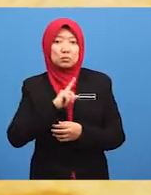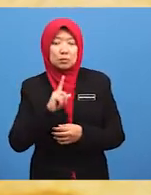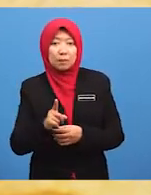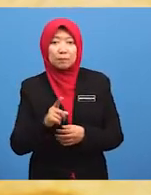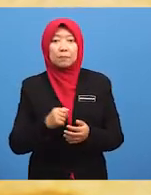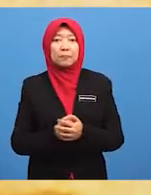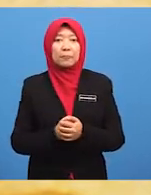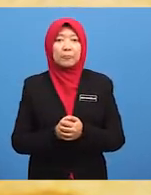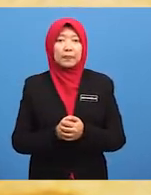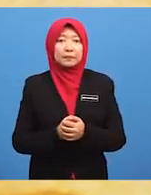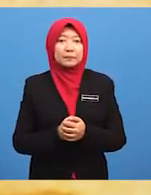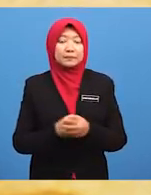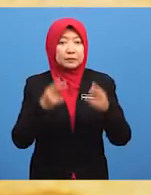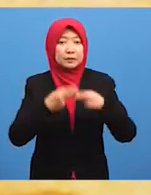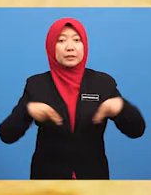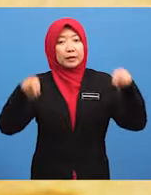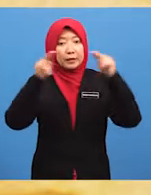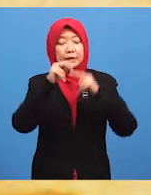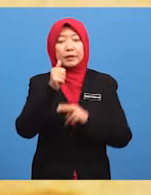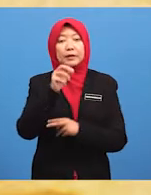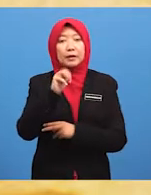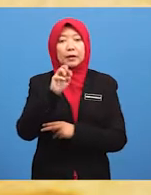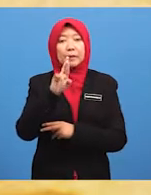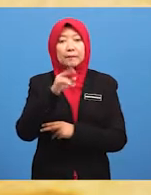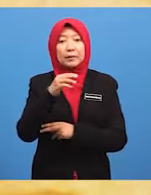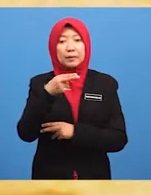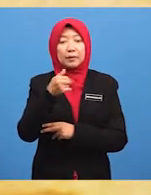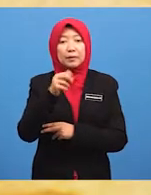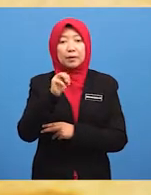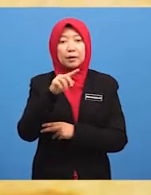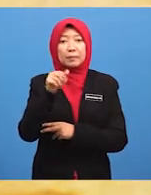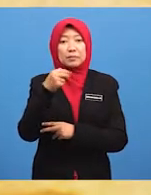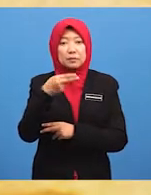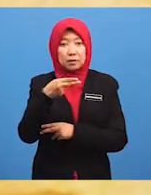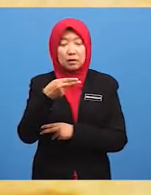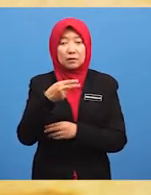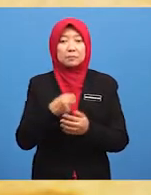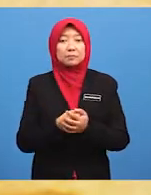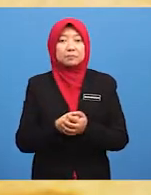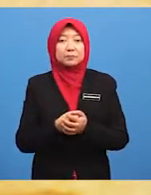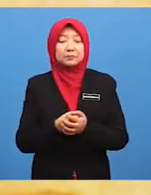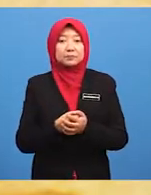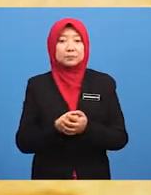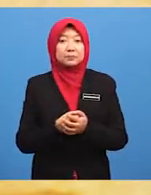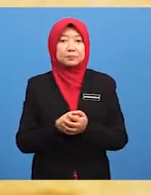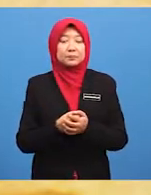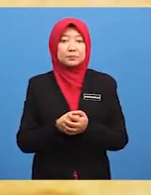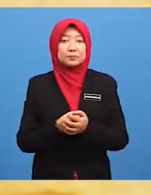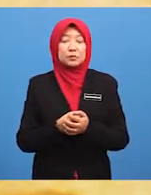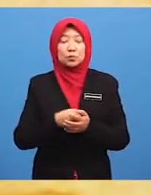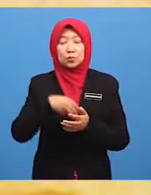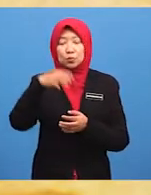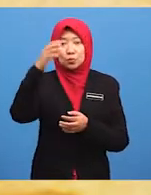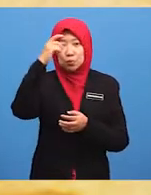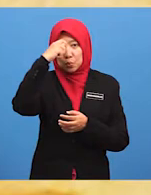Melayu seperti Hikayat Amir Hamzah, Hikayat Muhammad Ali Hanafiah. Okay, keempat,